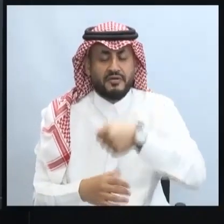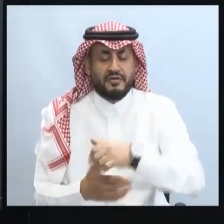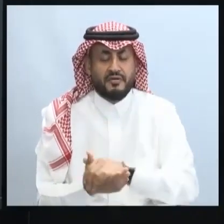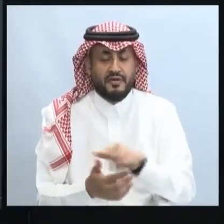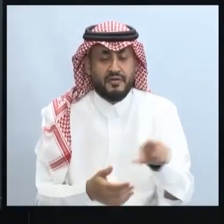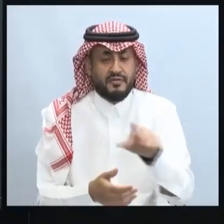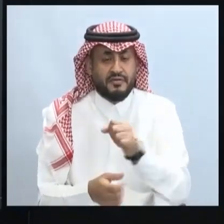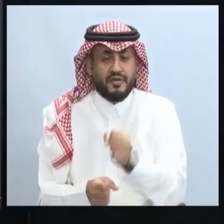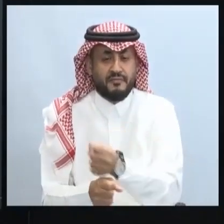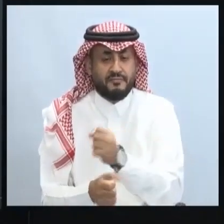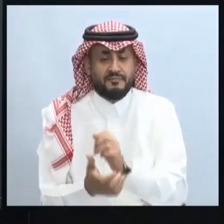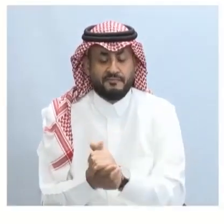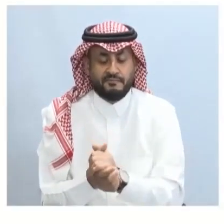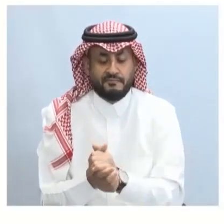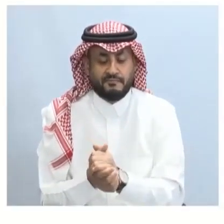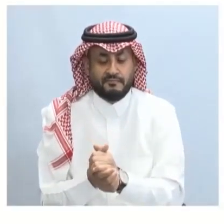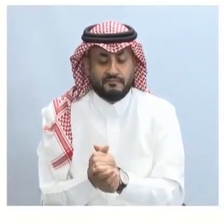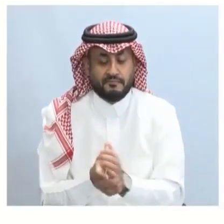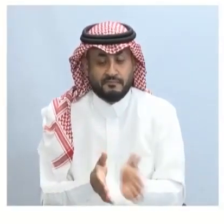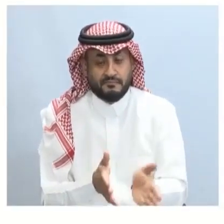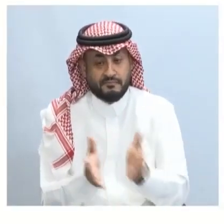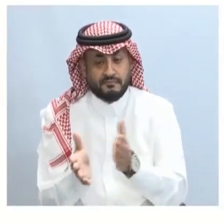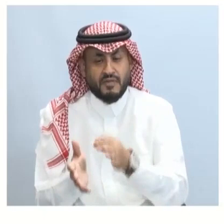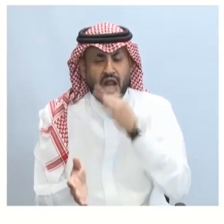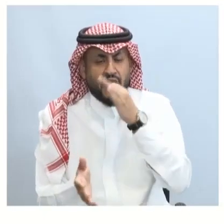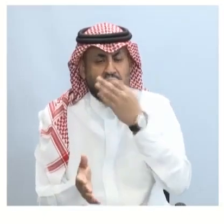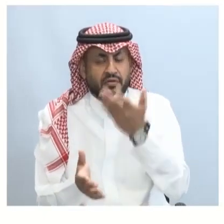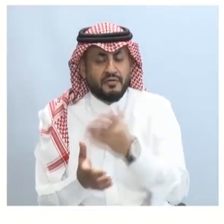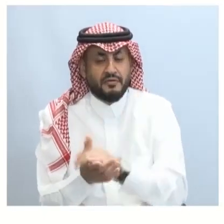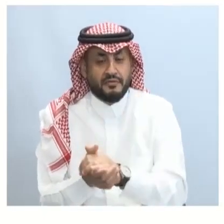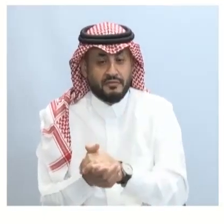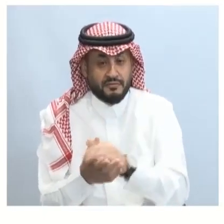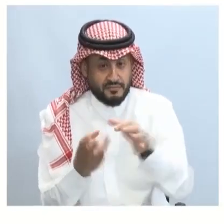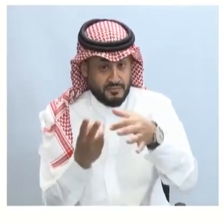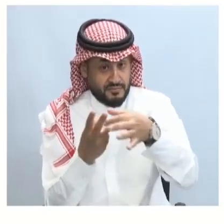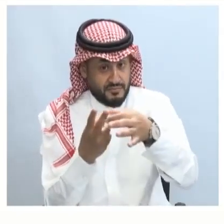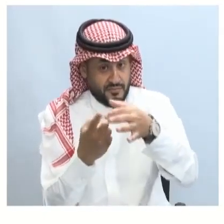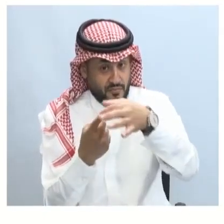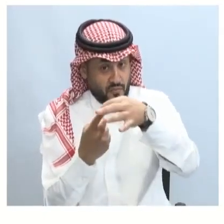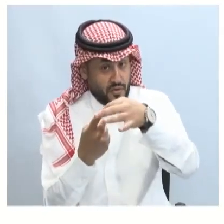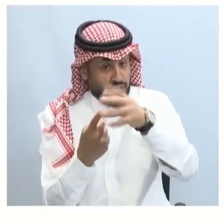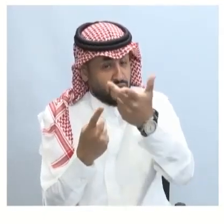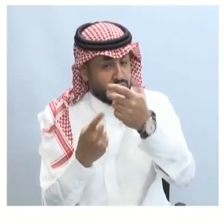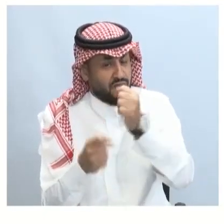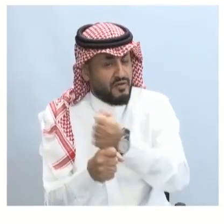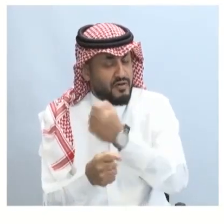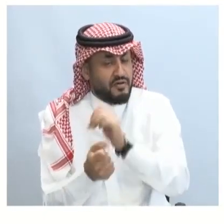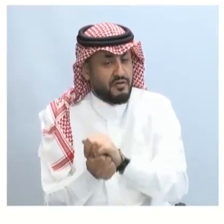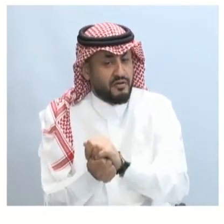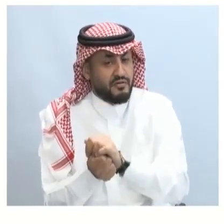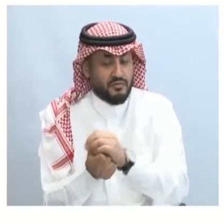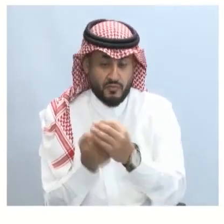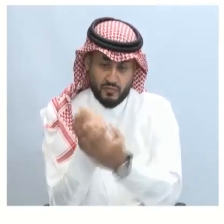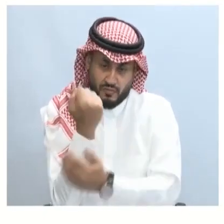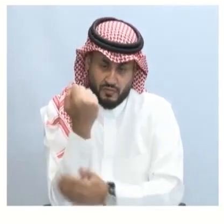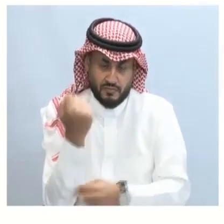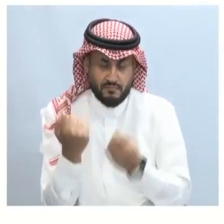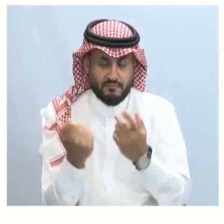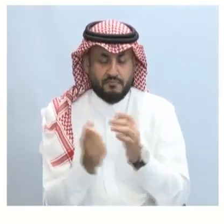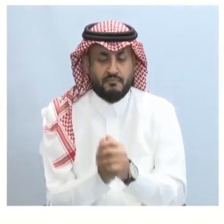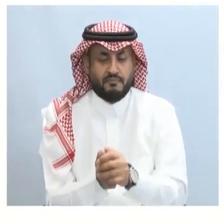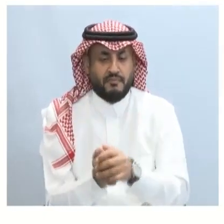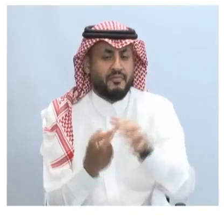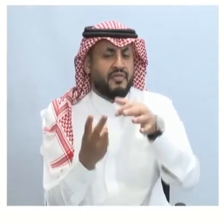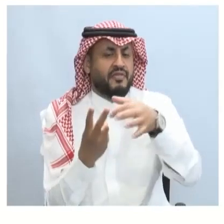يفعل ذلك ثم يقول اذا لدينا الان الفعل الاول هو ماذا الوضوء